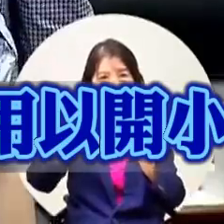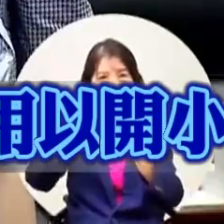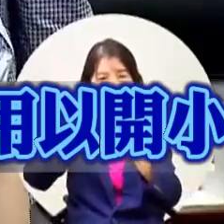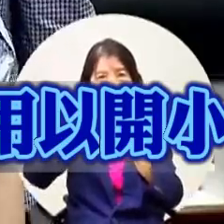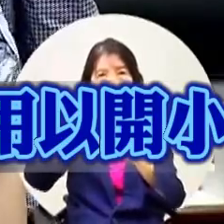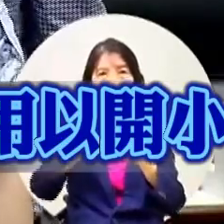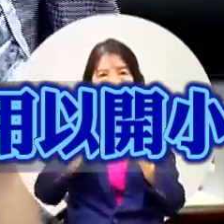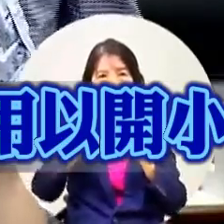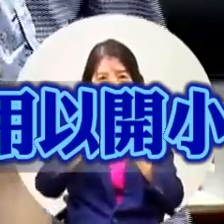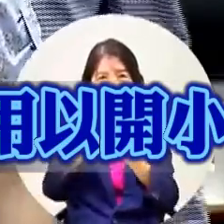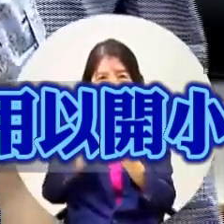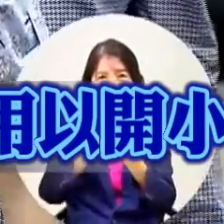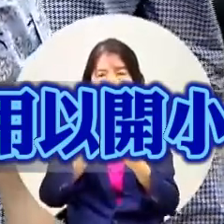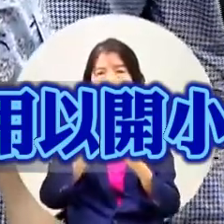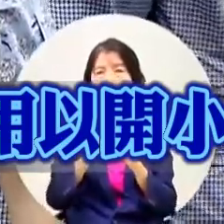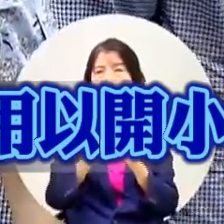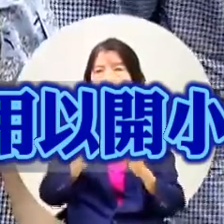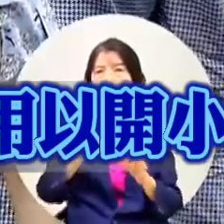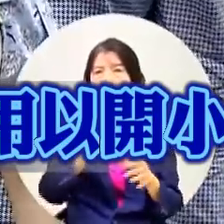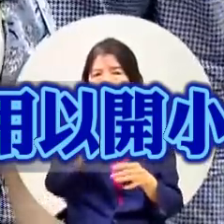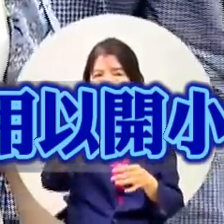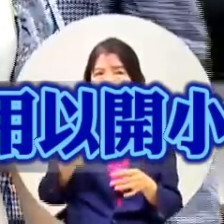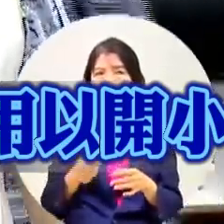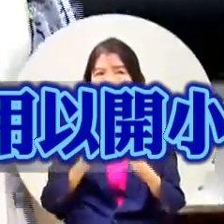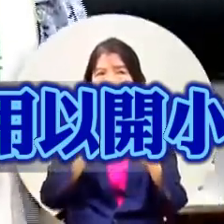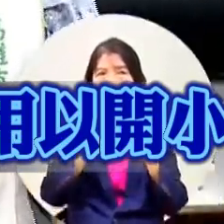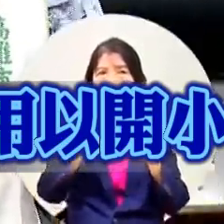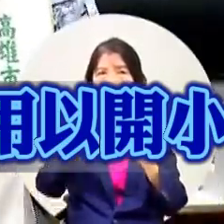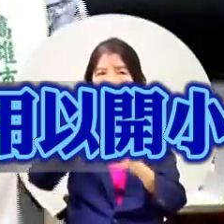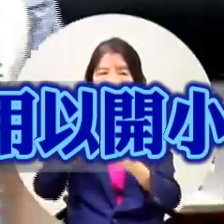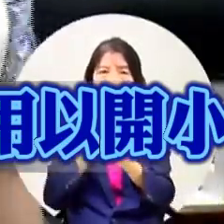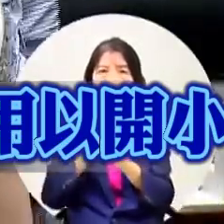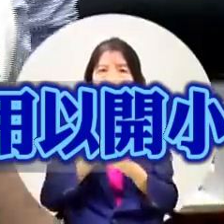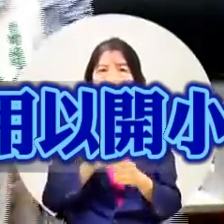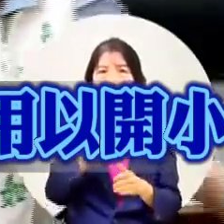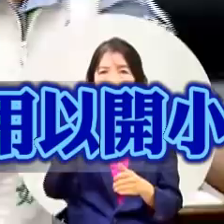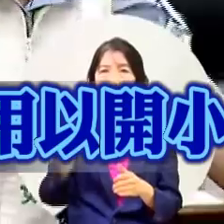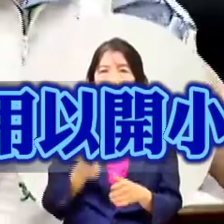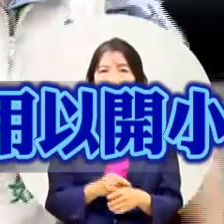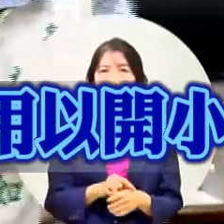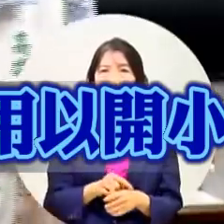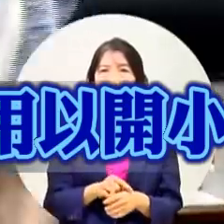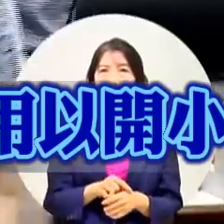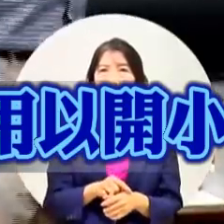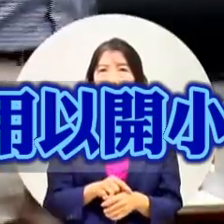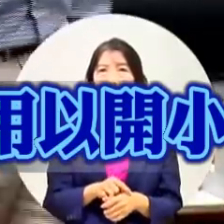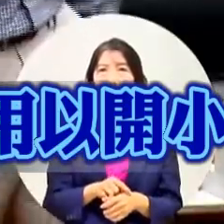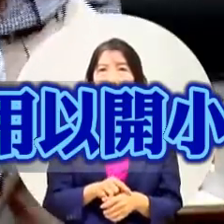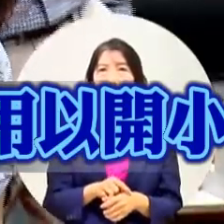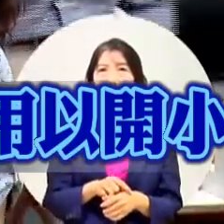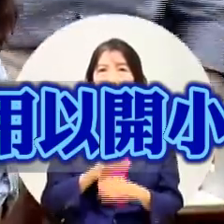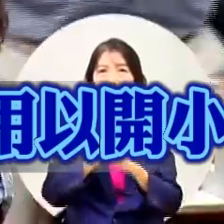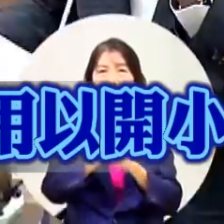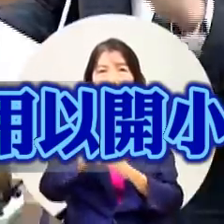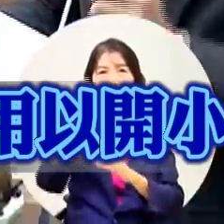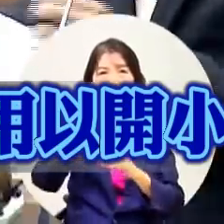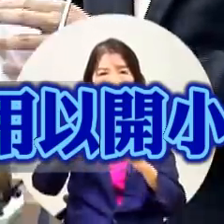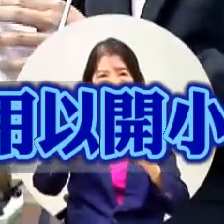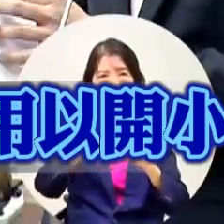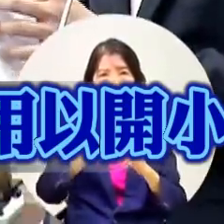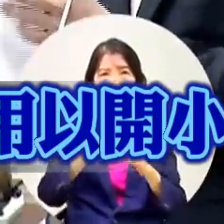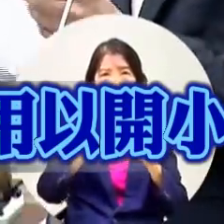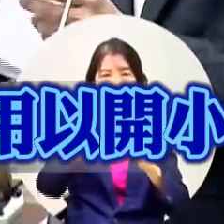续讲，我要。 好嘞，市长，我们看接下来，请教一下，下一题。魏武营位在哪一区？请市长回答。